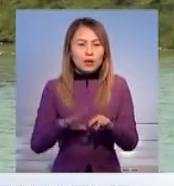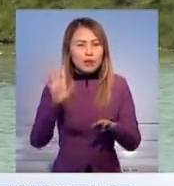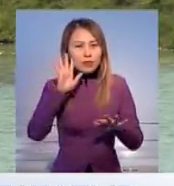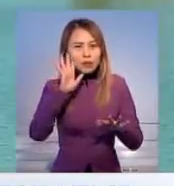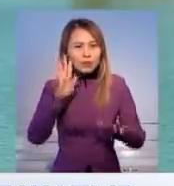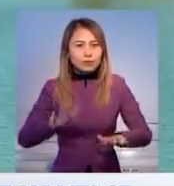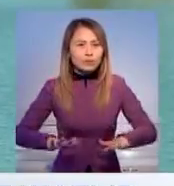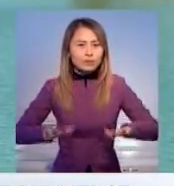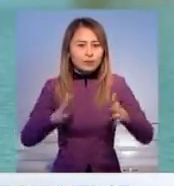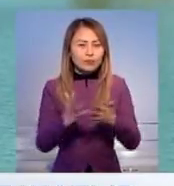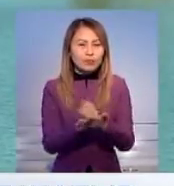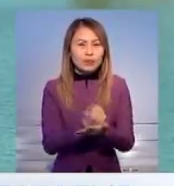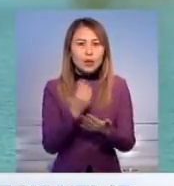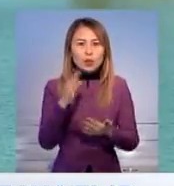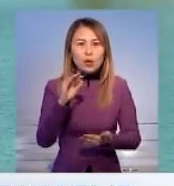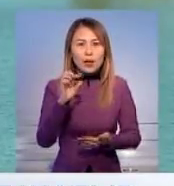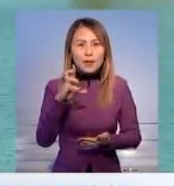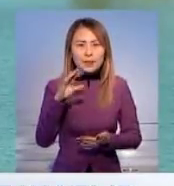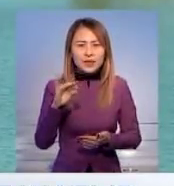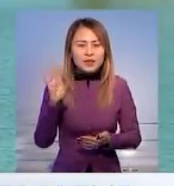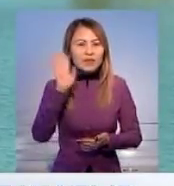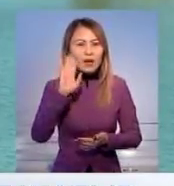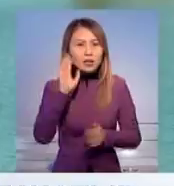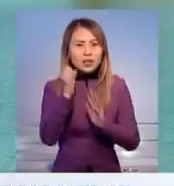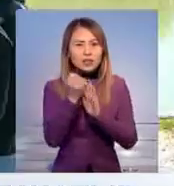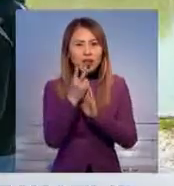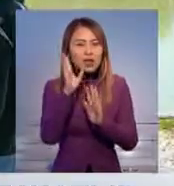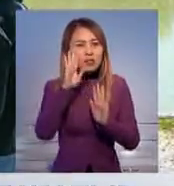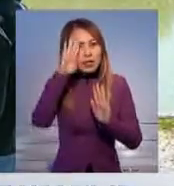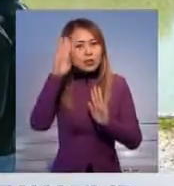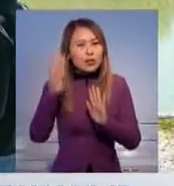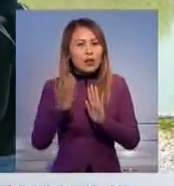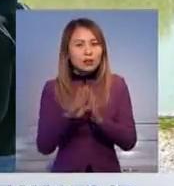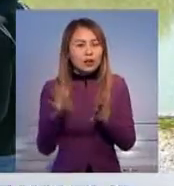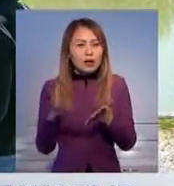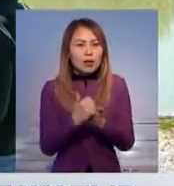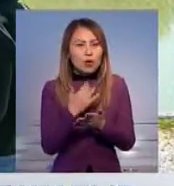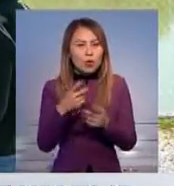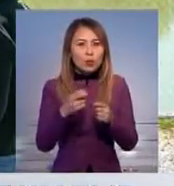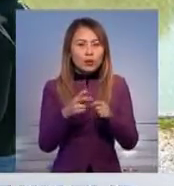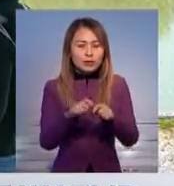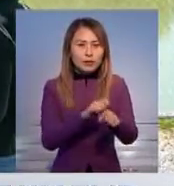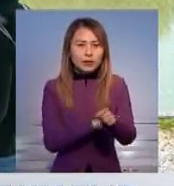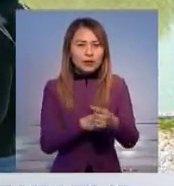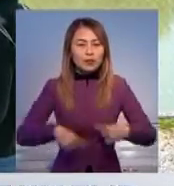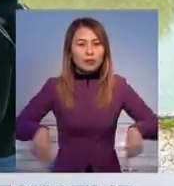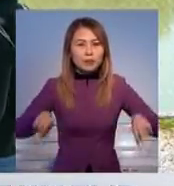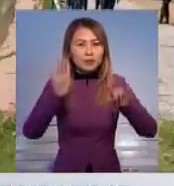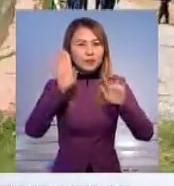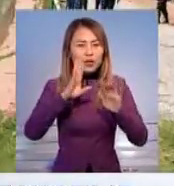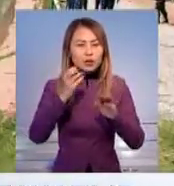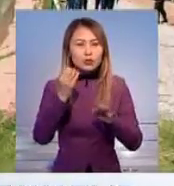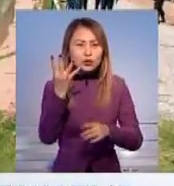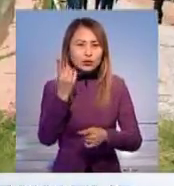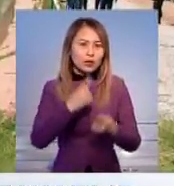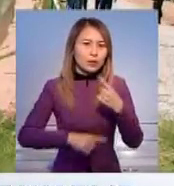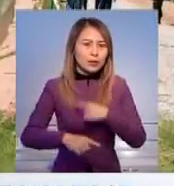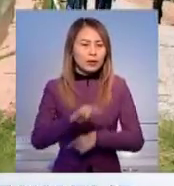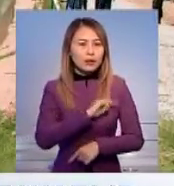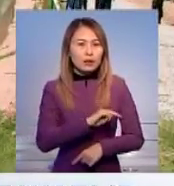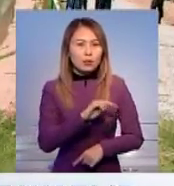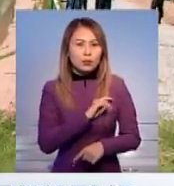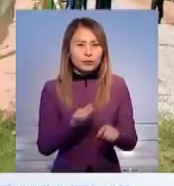жинауы басталды. Төлеби ауданында 12 су сақтау қоймасы бар. Биыл соның 2 миллион текше метр су сиятын 4-ті қайта қалпына